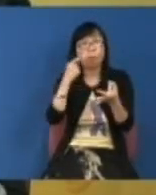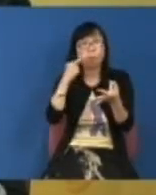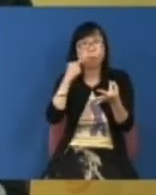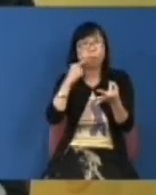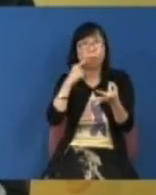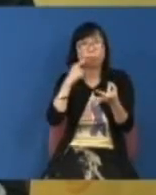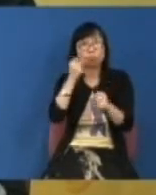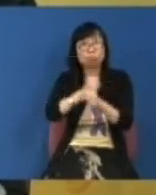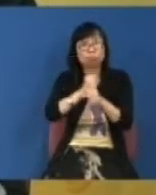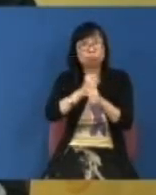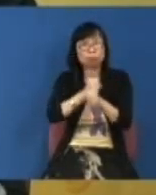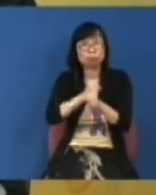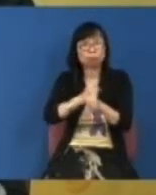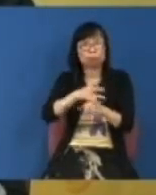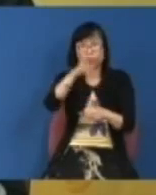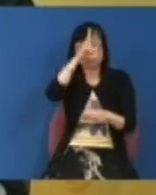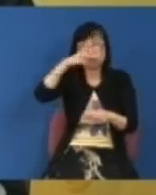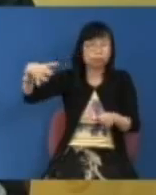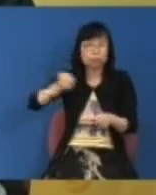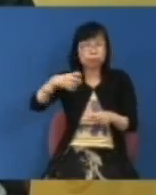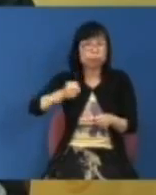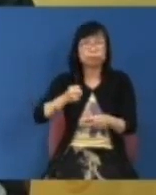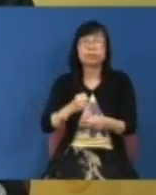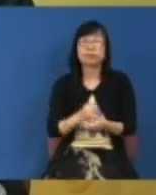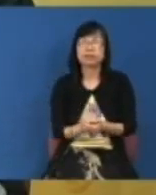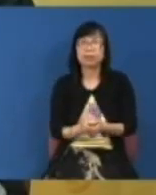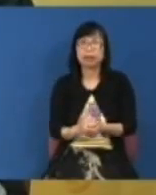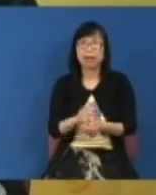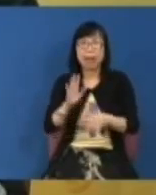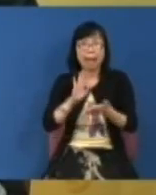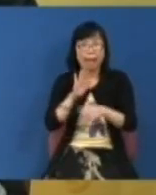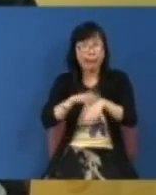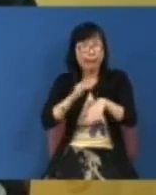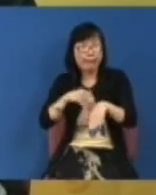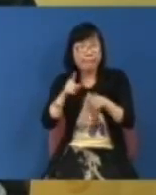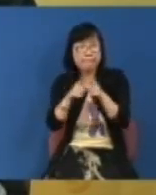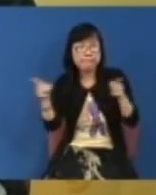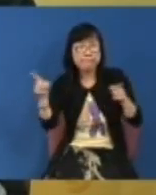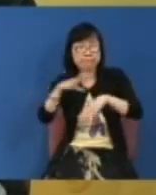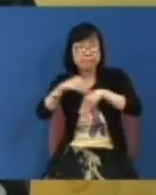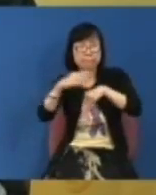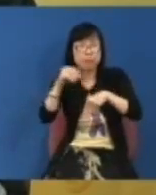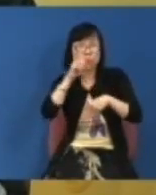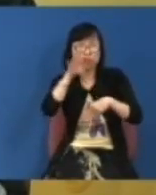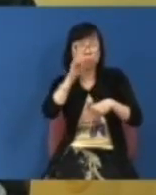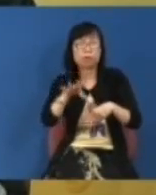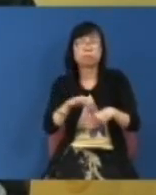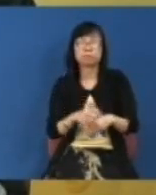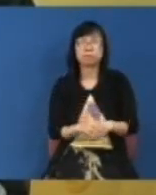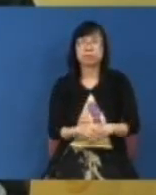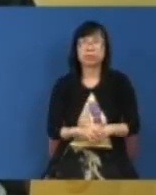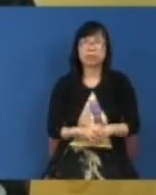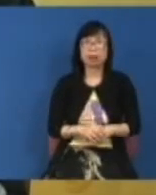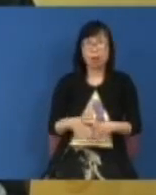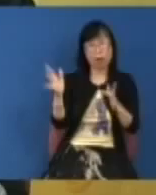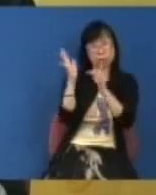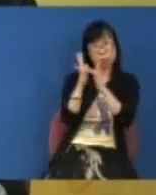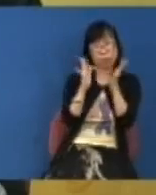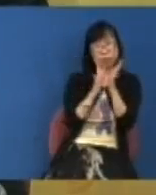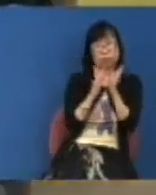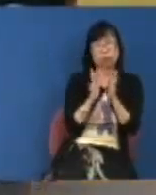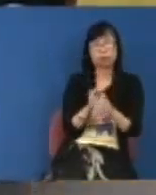以我諗啱長毛提過就係話如果用翻即係頭先耶穌哥， 唔係，但係